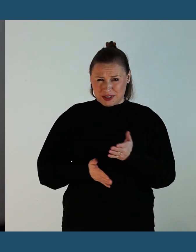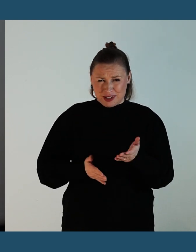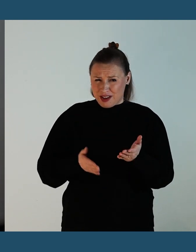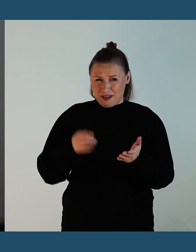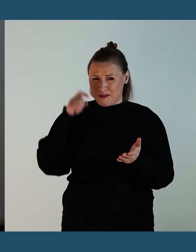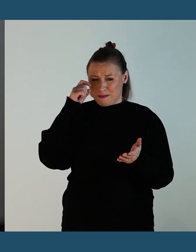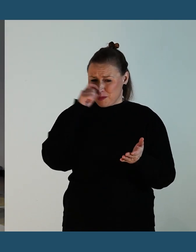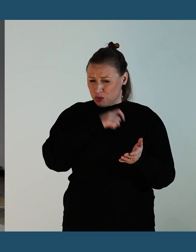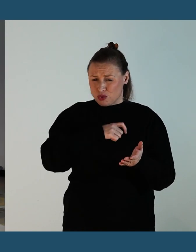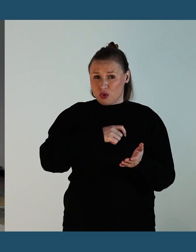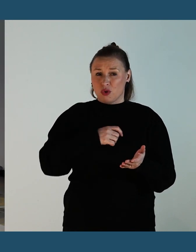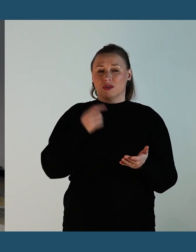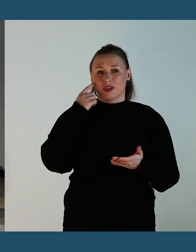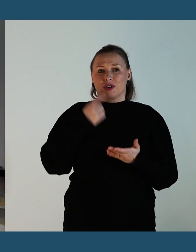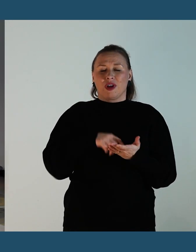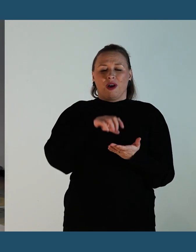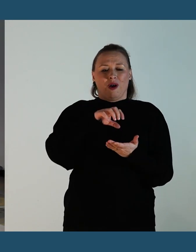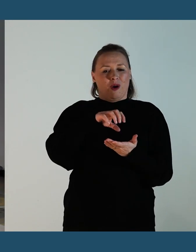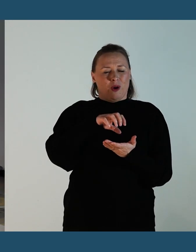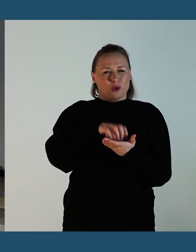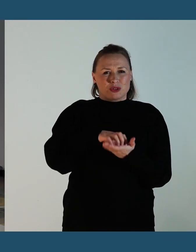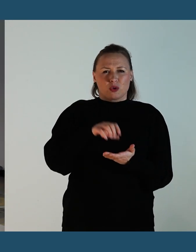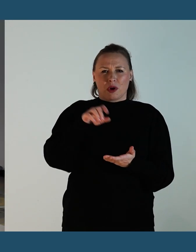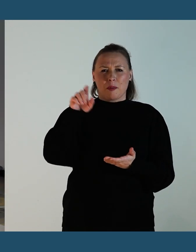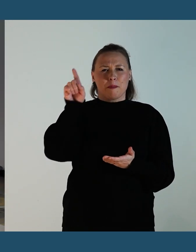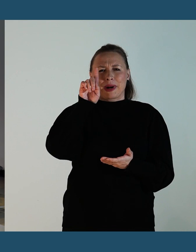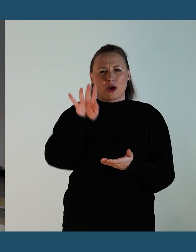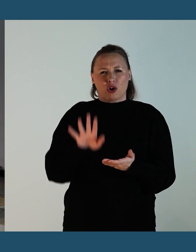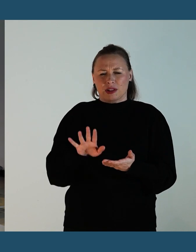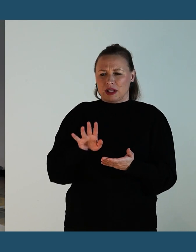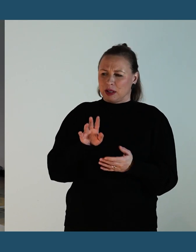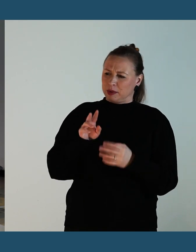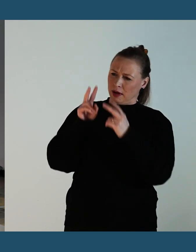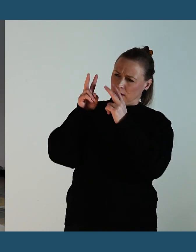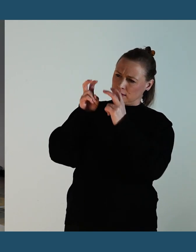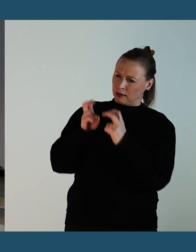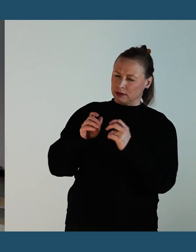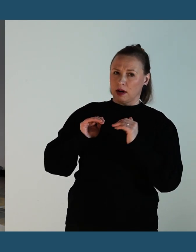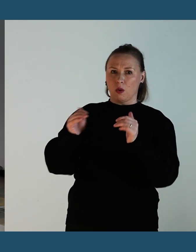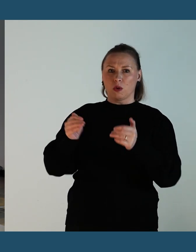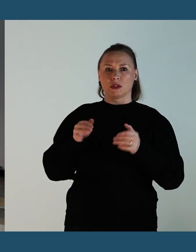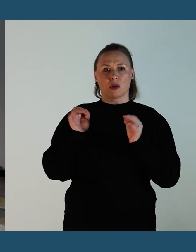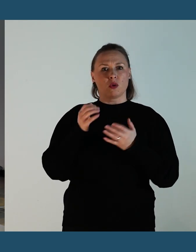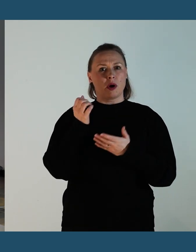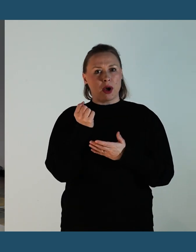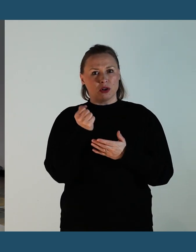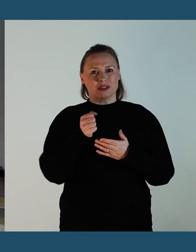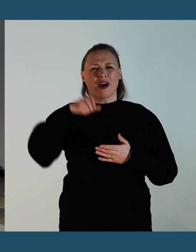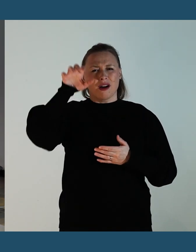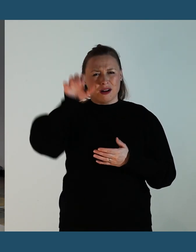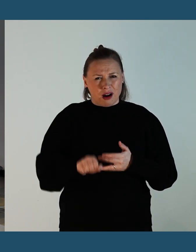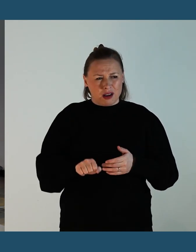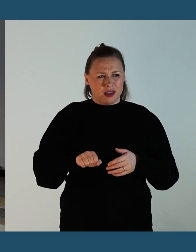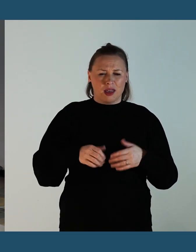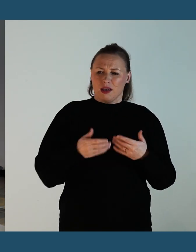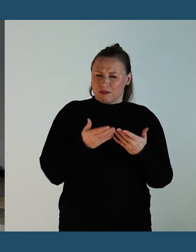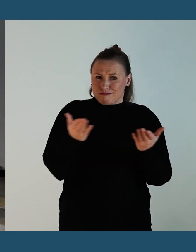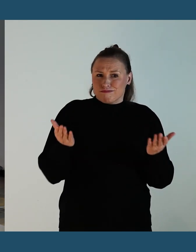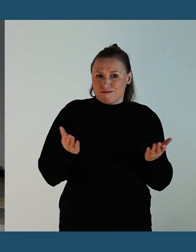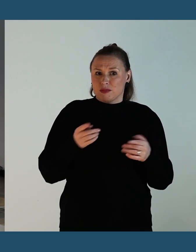yhteiskunnan prioriteettejakin tavallaan katsottava uusiksi, että miten me mahdollistetaan se, että kaikki pääsee liikkumaan vaikka meidän